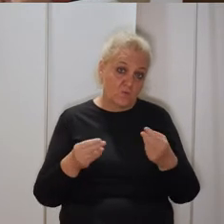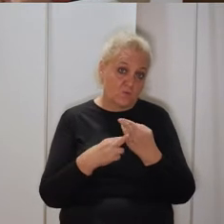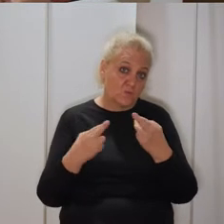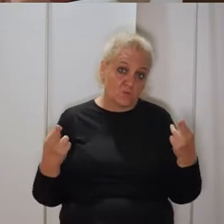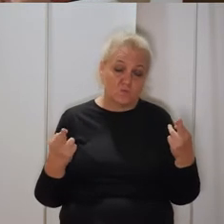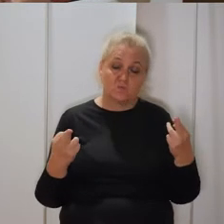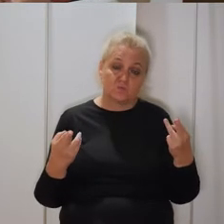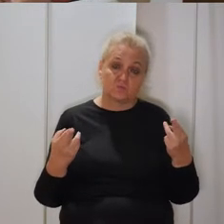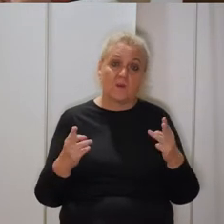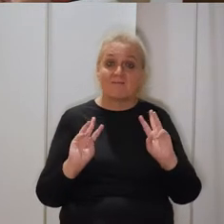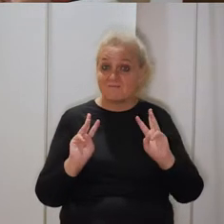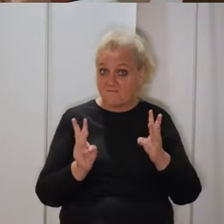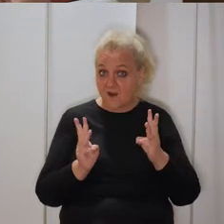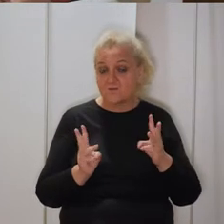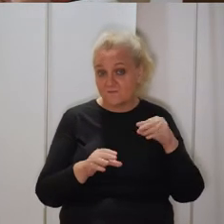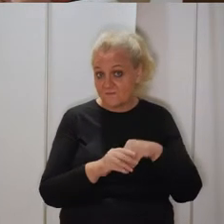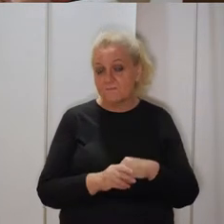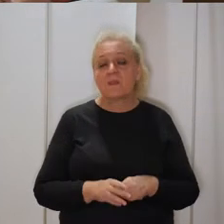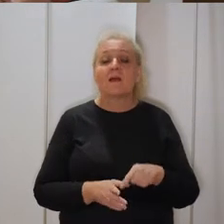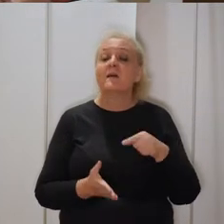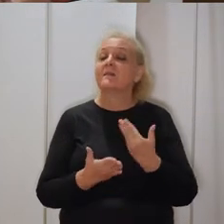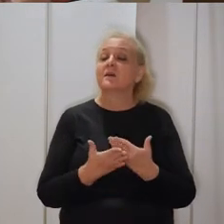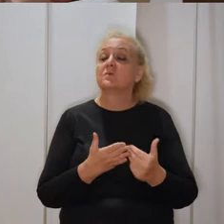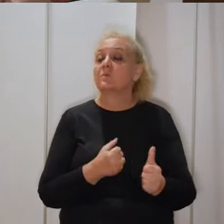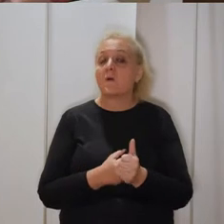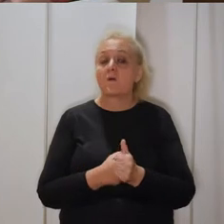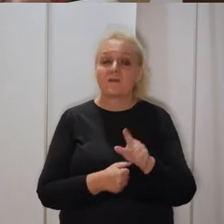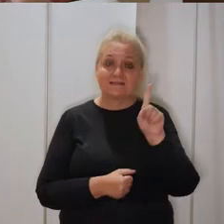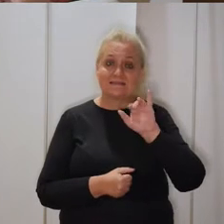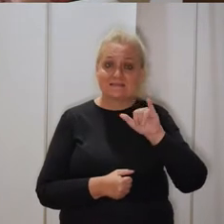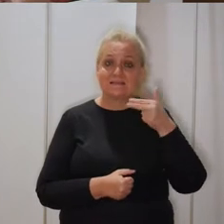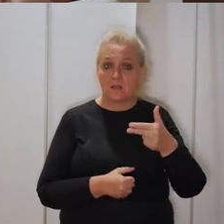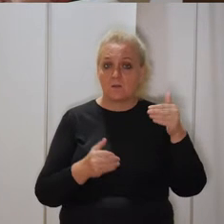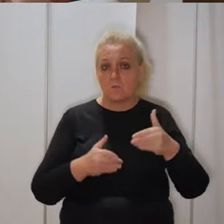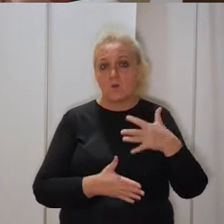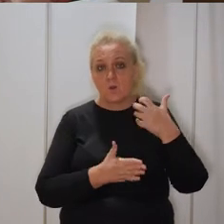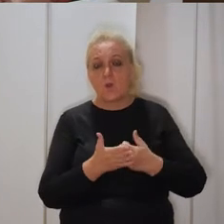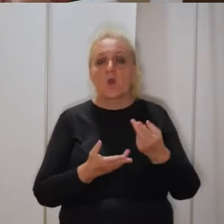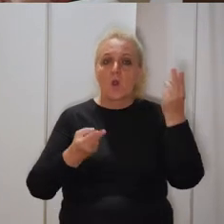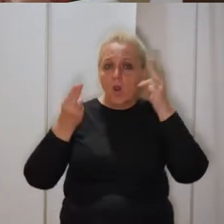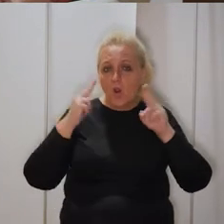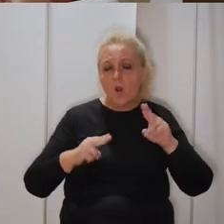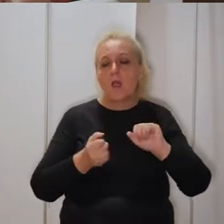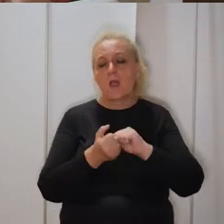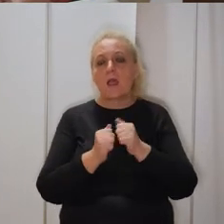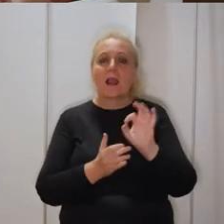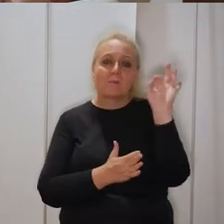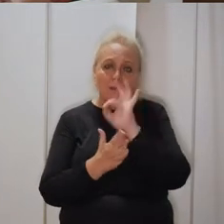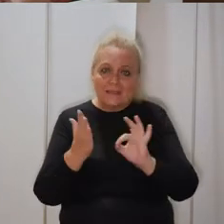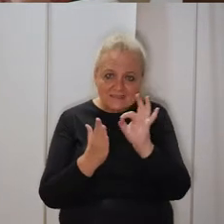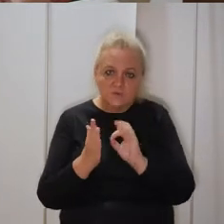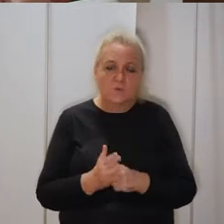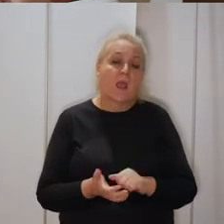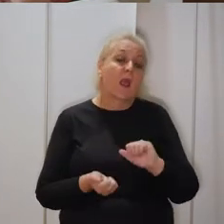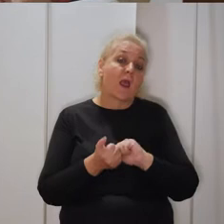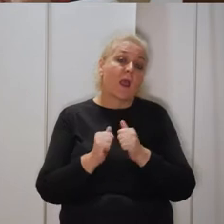różnego rodzaju warsztatów, dlatego że w zinie możemy korzystać czy z kolażu, czy to z rysunków,